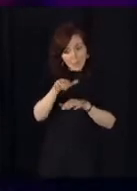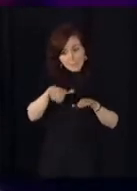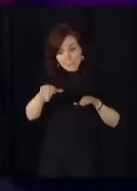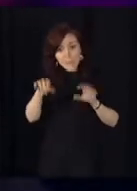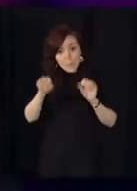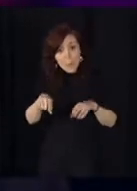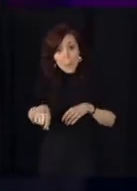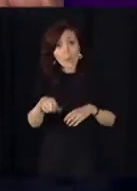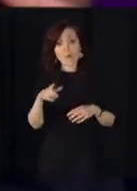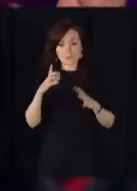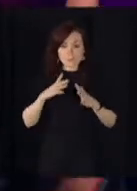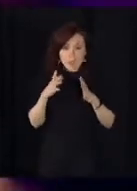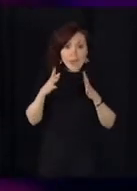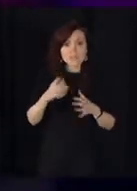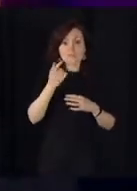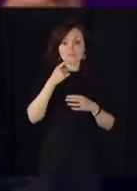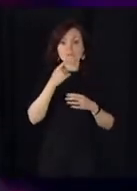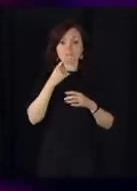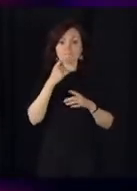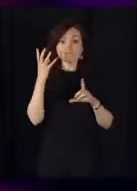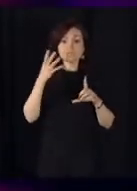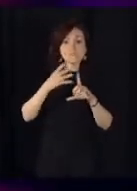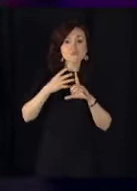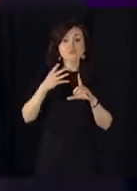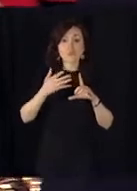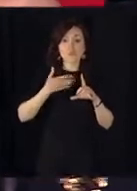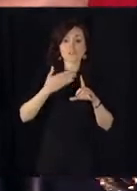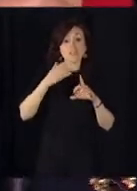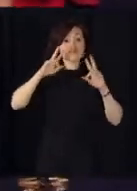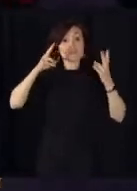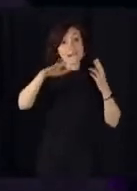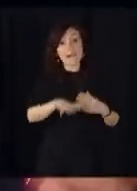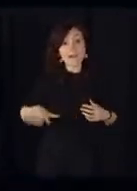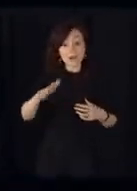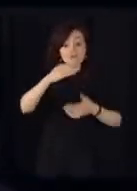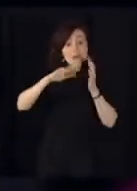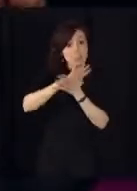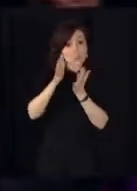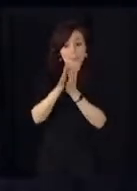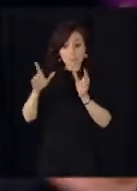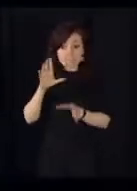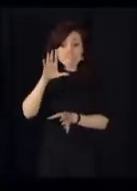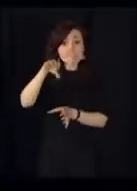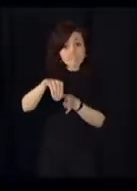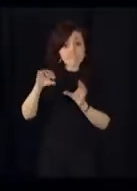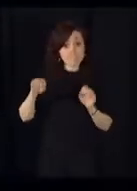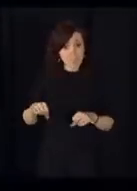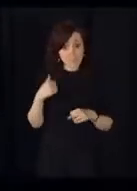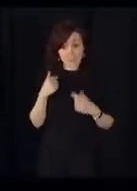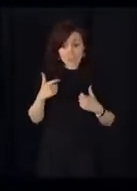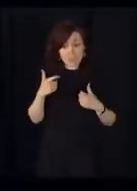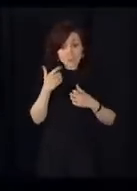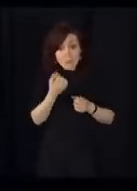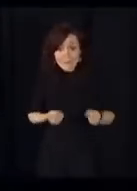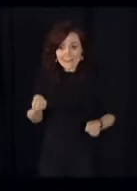de remplir une mission d'intérêt général auprès d'une association. J'ai eu la chance de pouvoir mettre en place ce